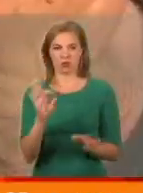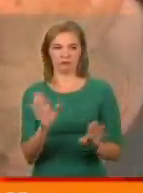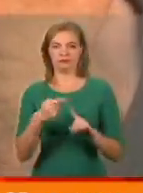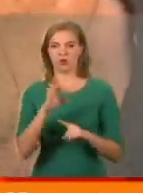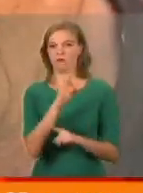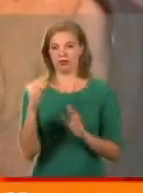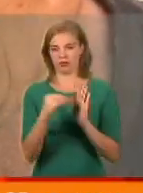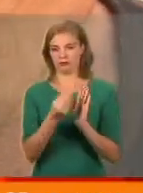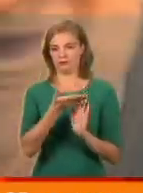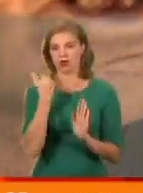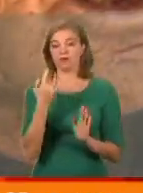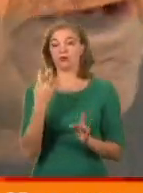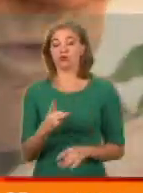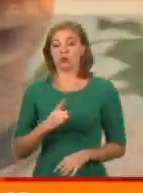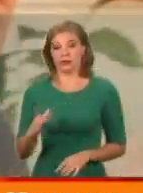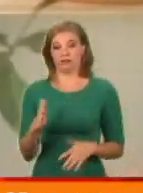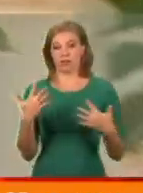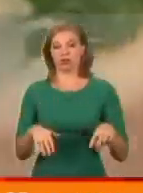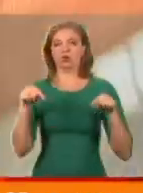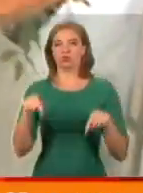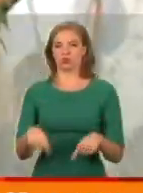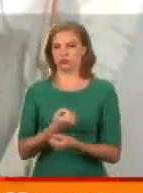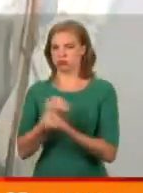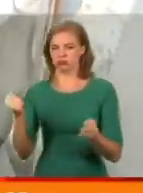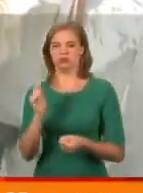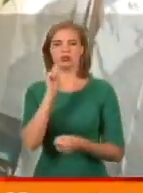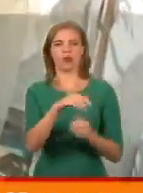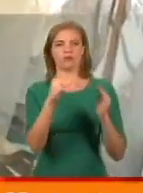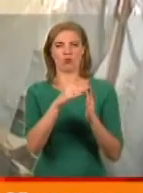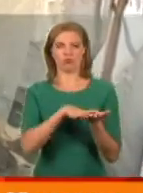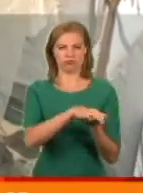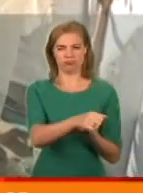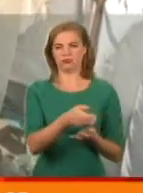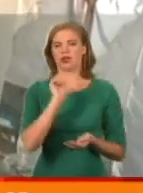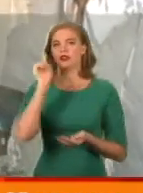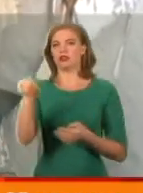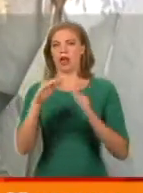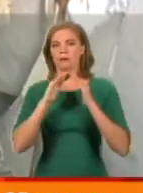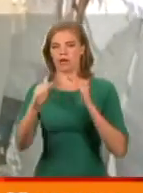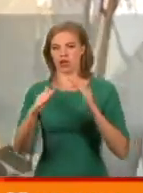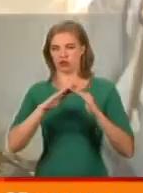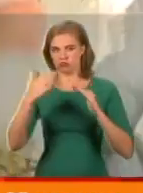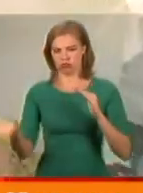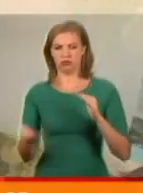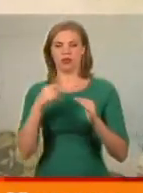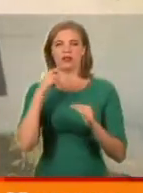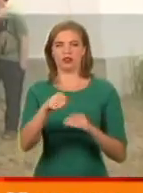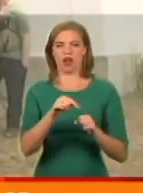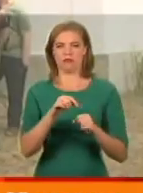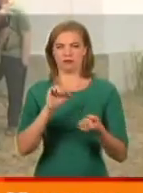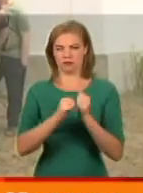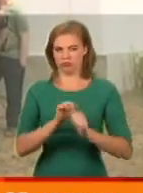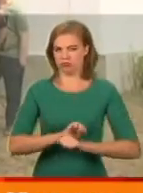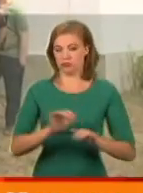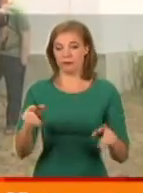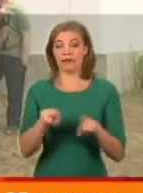офіційно. Просто не видержую вже. Тут розбомбили, там дом розбомбили, там кришу снесло, там осколки повно.